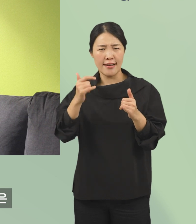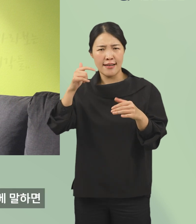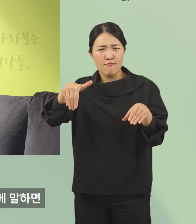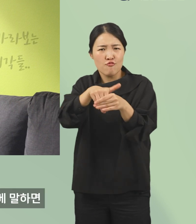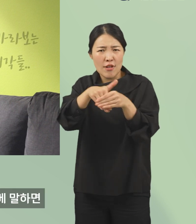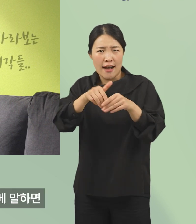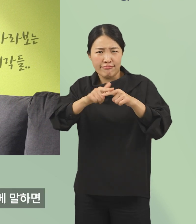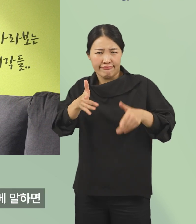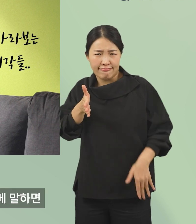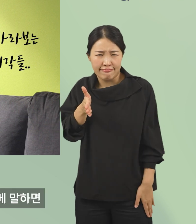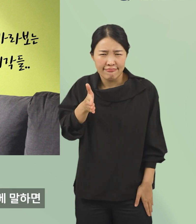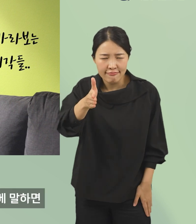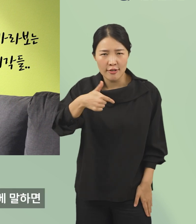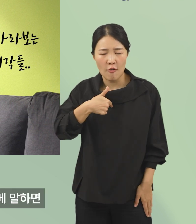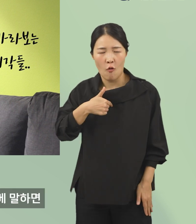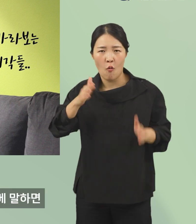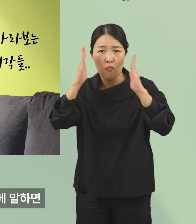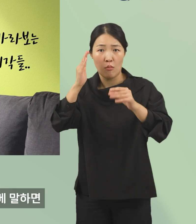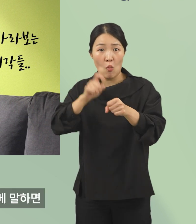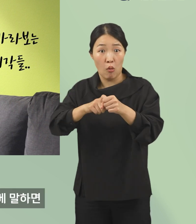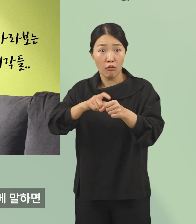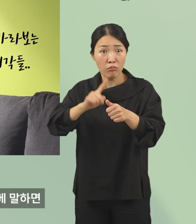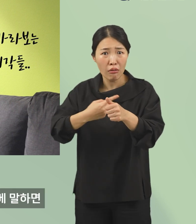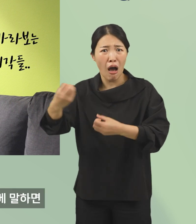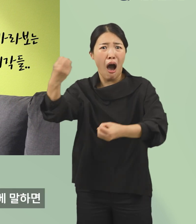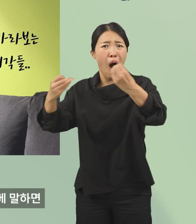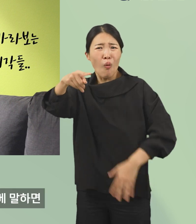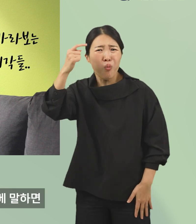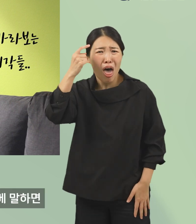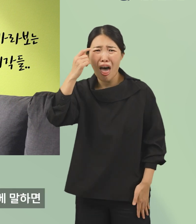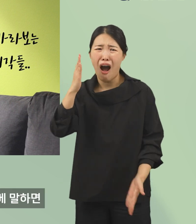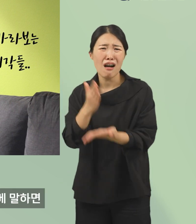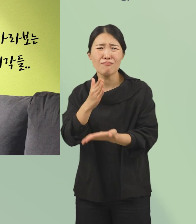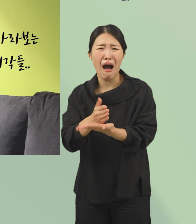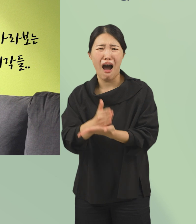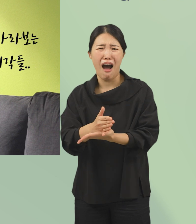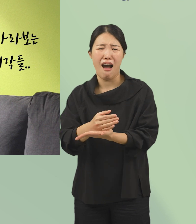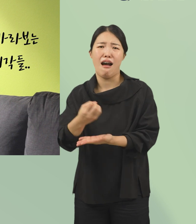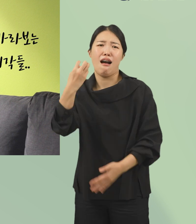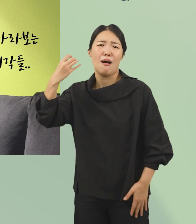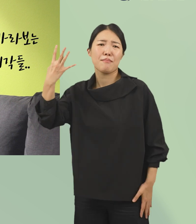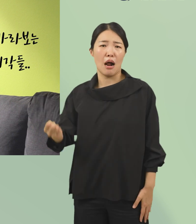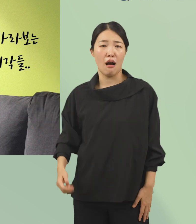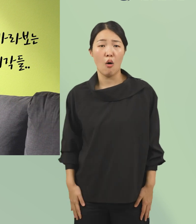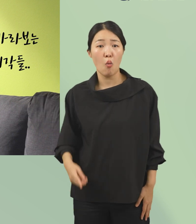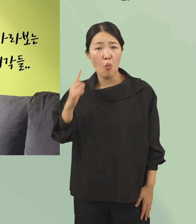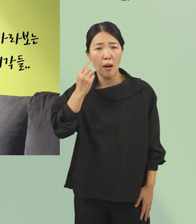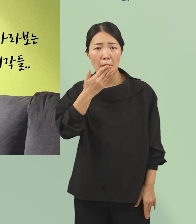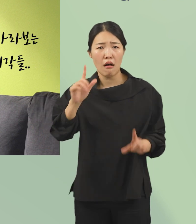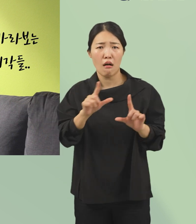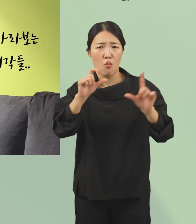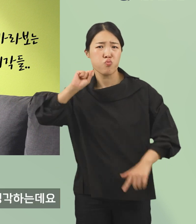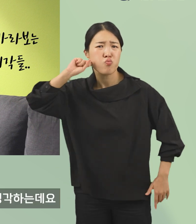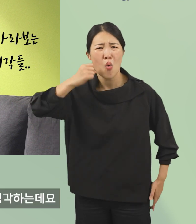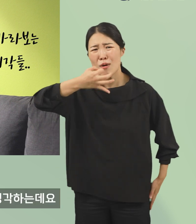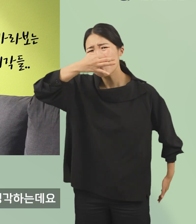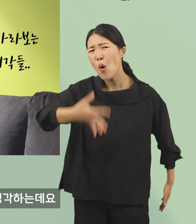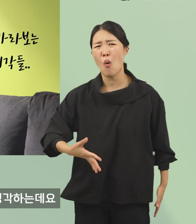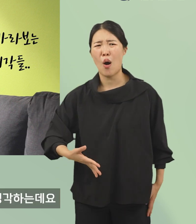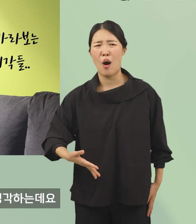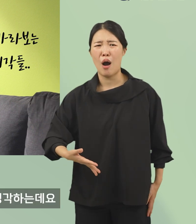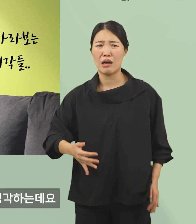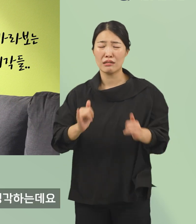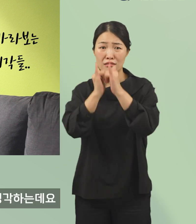하면은 인문학도의 길을 왜 걸으려고 하는가? 굉장히 쉽게 말하면은 우리 사회에서 밥 먹고 살기도 어려운데 이런